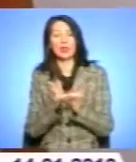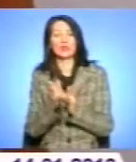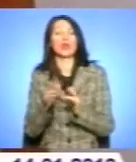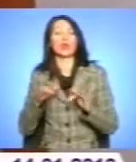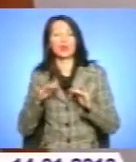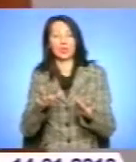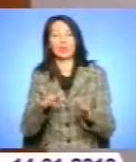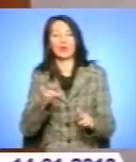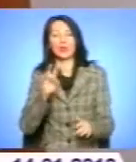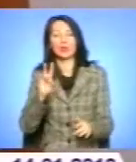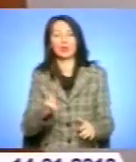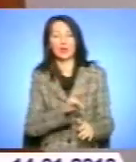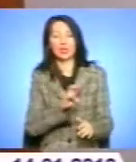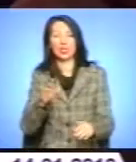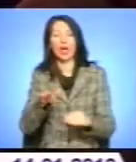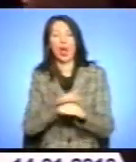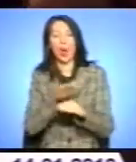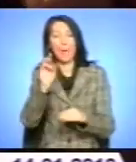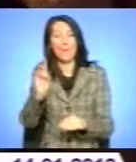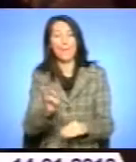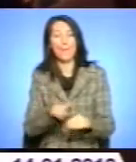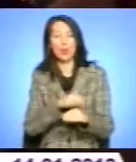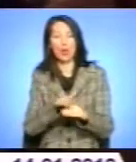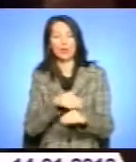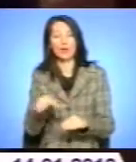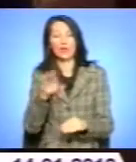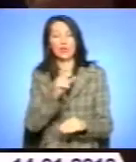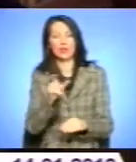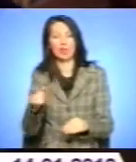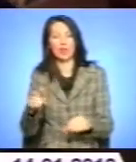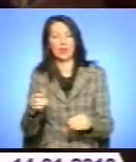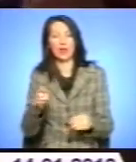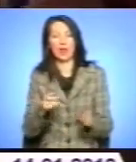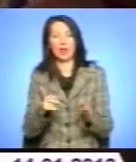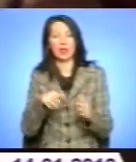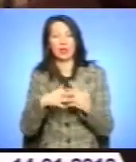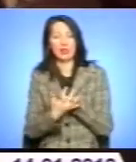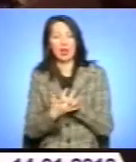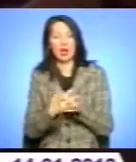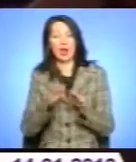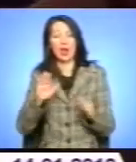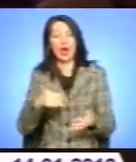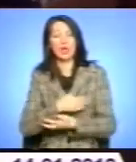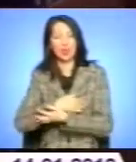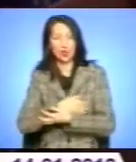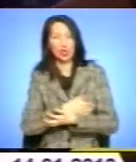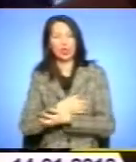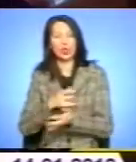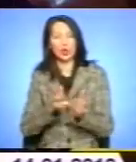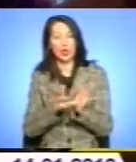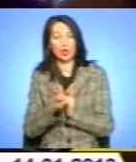священик поблагословив усіх жителів Пронятина. Звичайно, младенець Христос, який народився, хай зігріває всіх